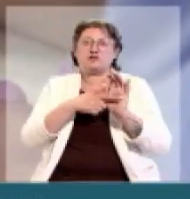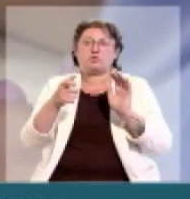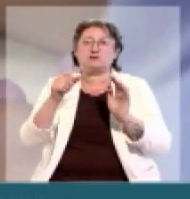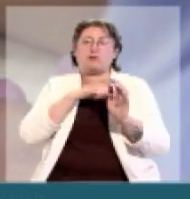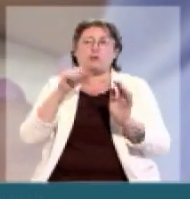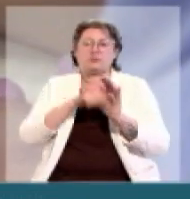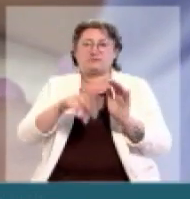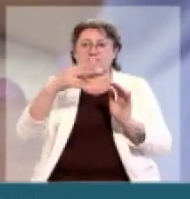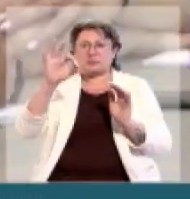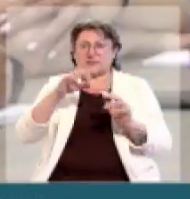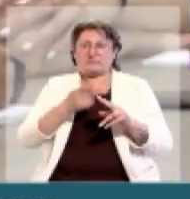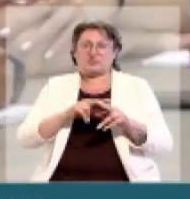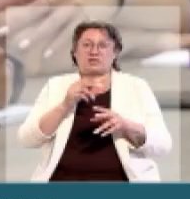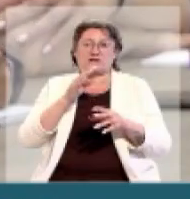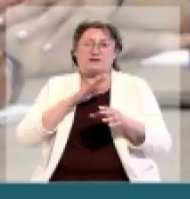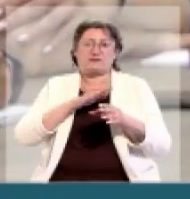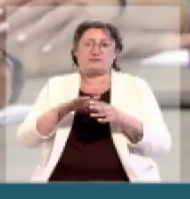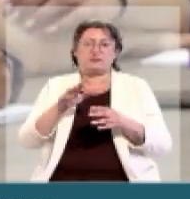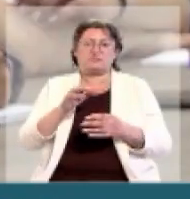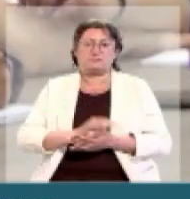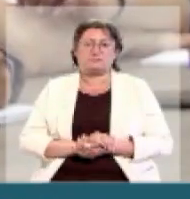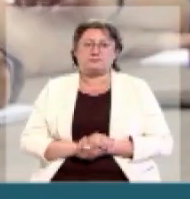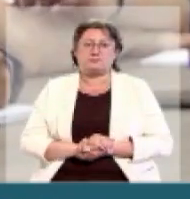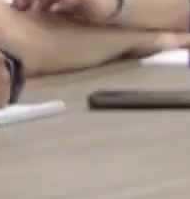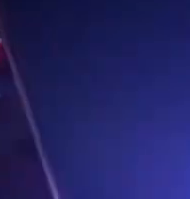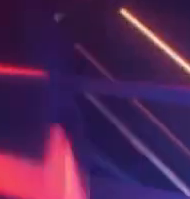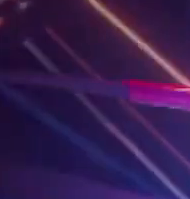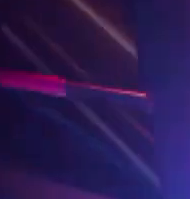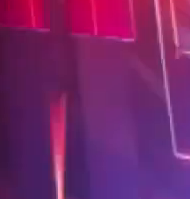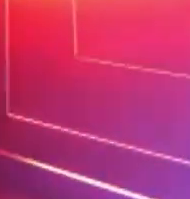самоубийств, и 20% из них совершили лудоманы.